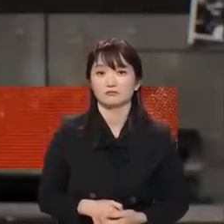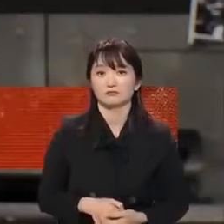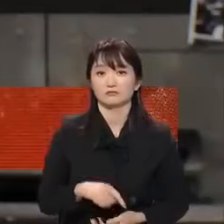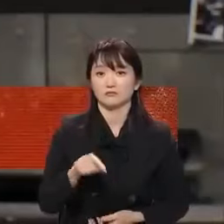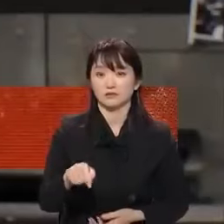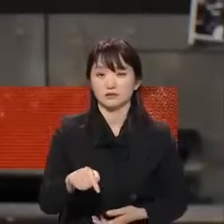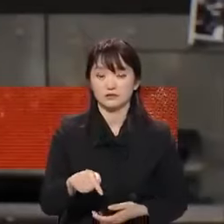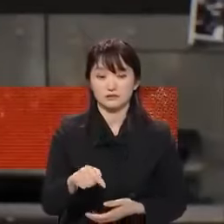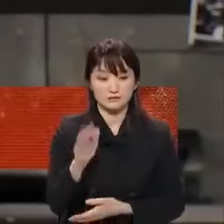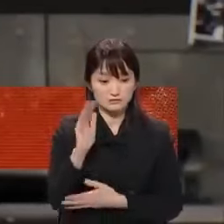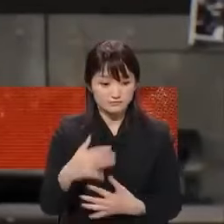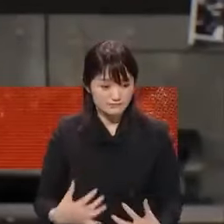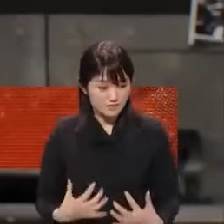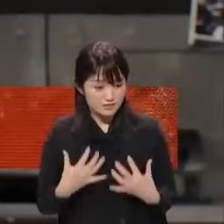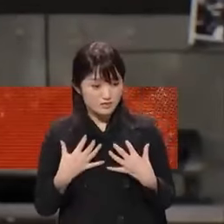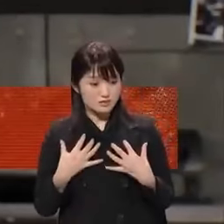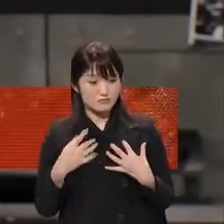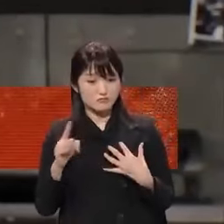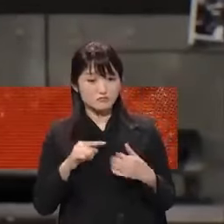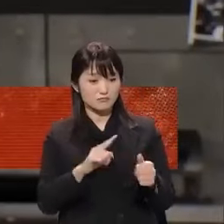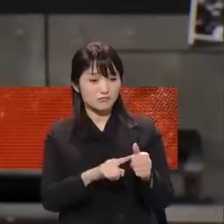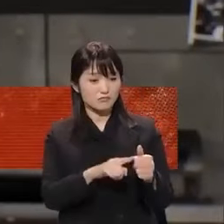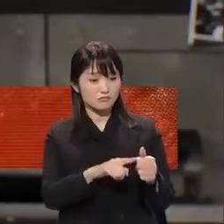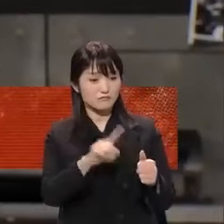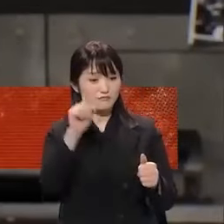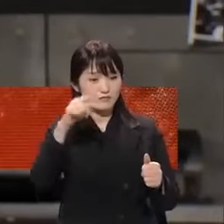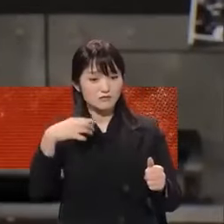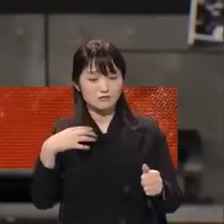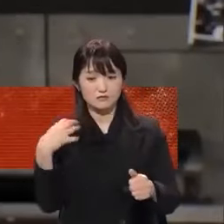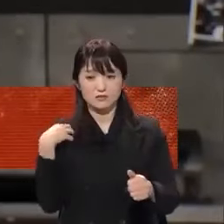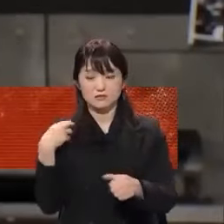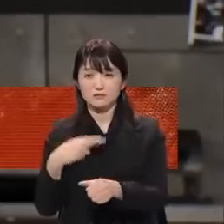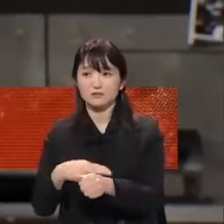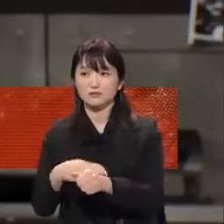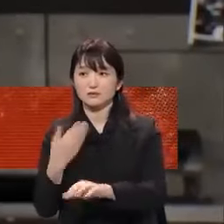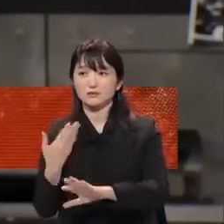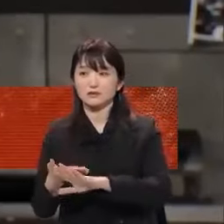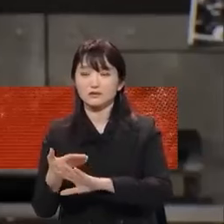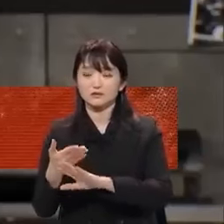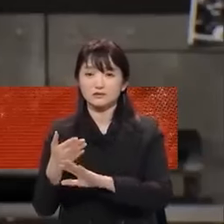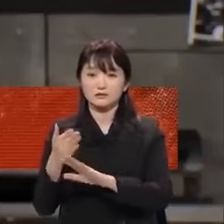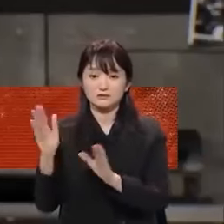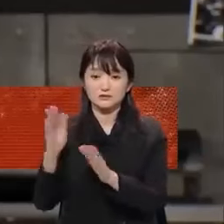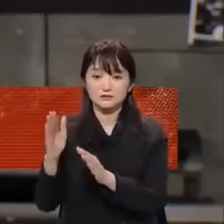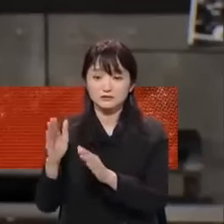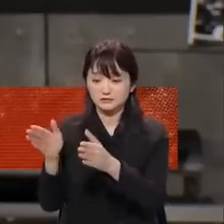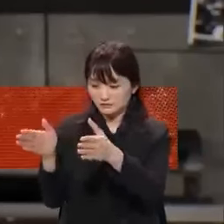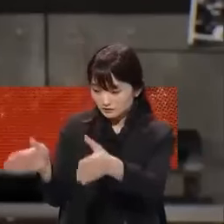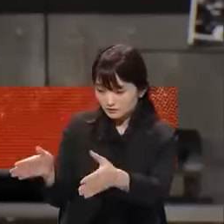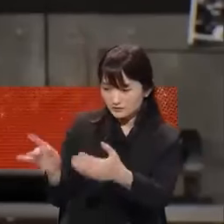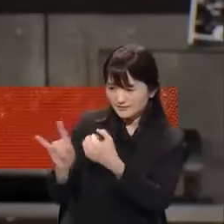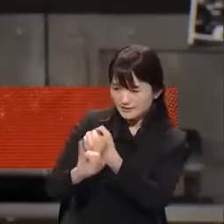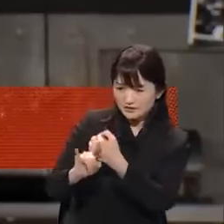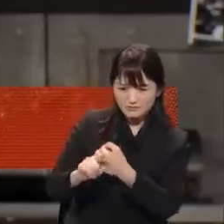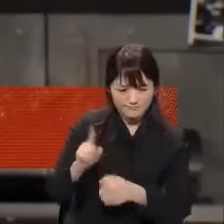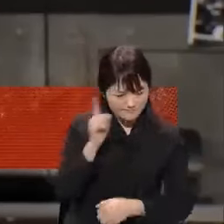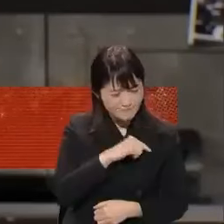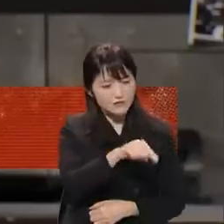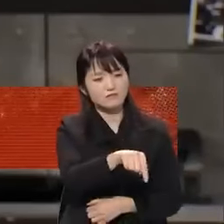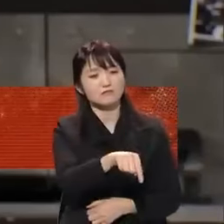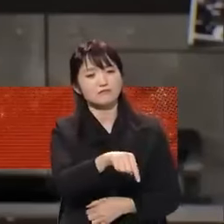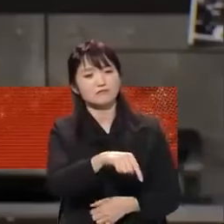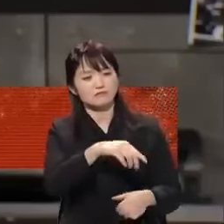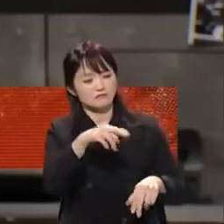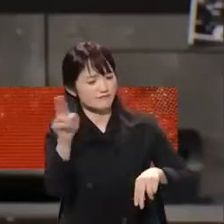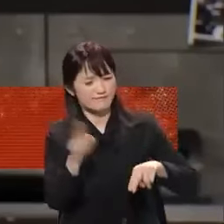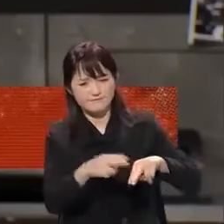일일까요? 그랬더니 선생님이 너 왜 담임인 나하고 다른 학생들 사이를 이간질을 시키느냐, 이간질이라는 건 나쁜 것이다 라면서